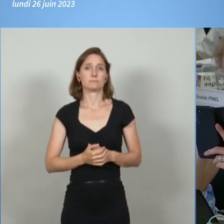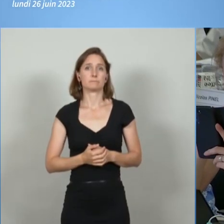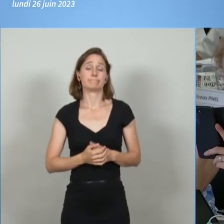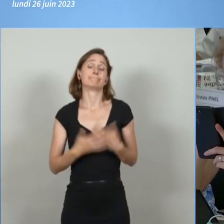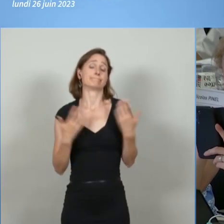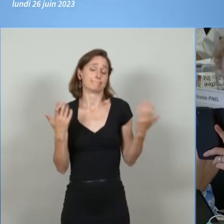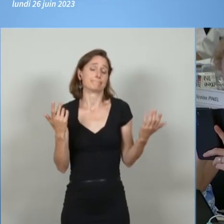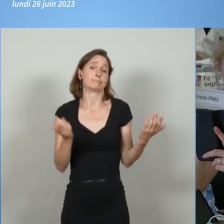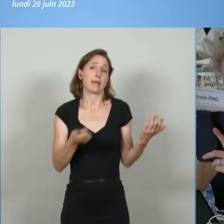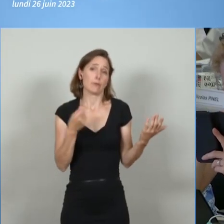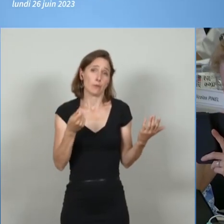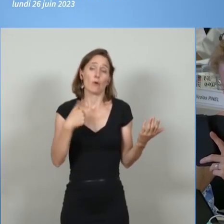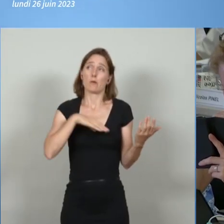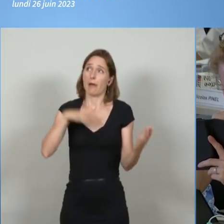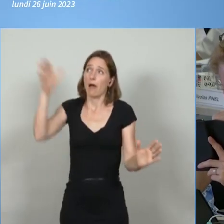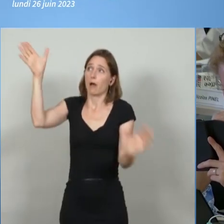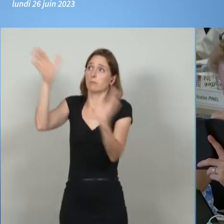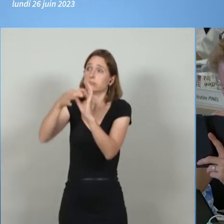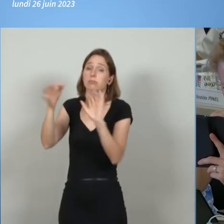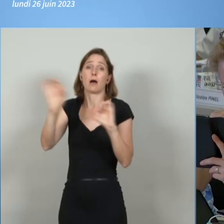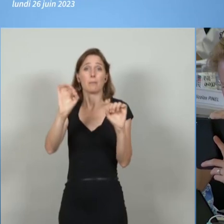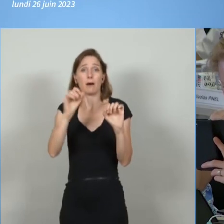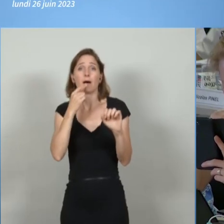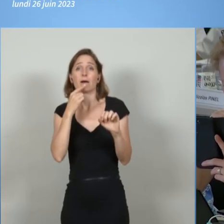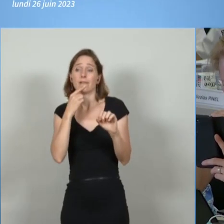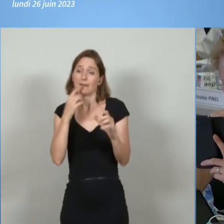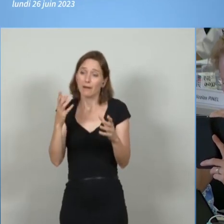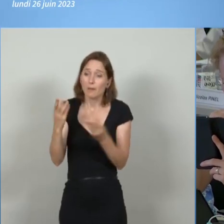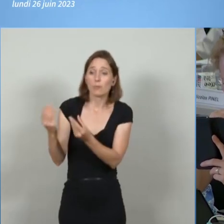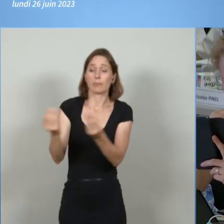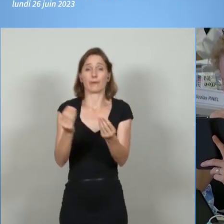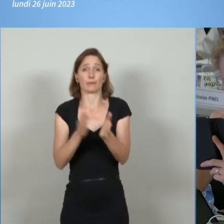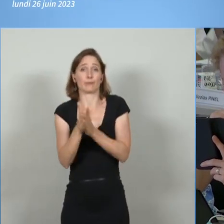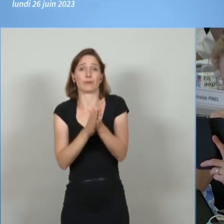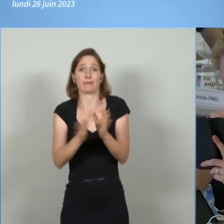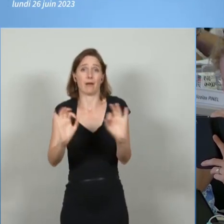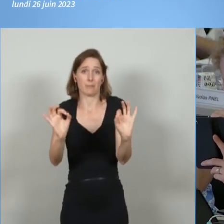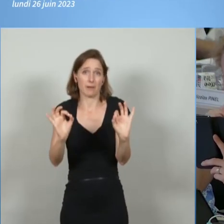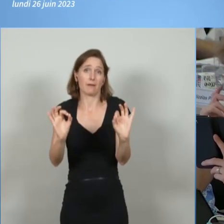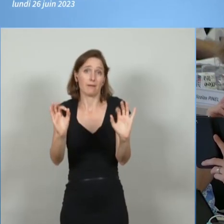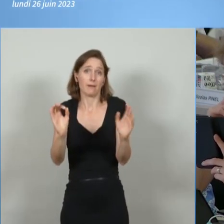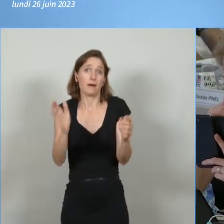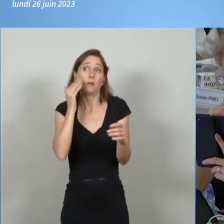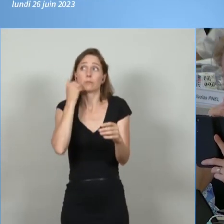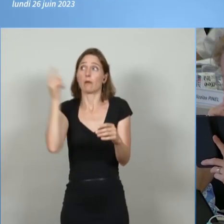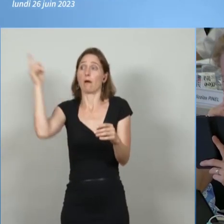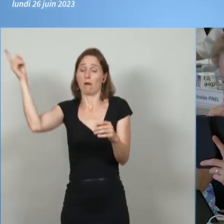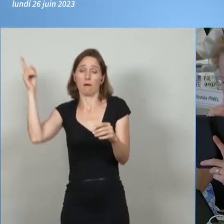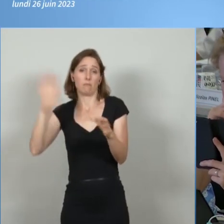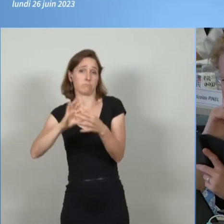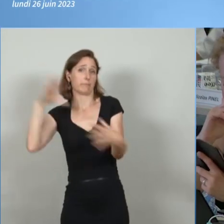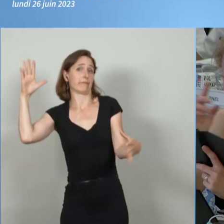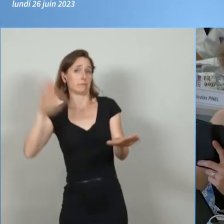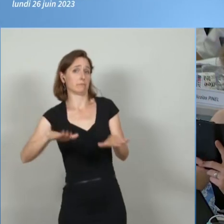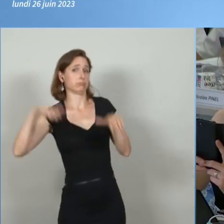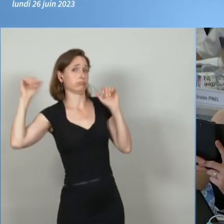entraînant une autre il y a peu de mobilisation donc un désintérêt ça va de soi du National que ce soit le gouvernement le Parlement ou les